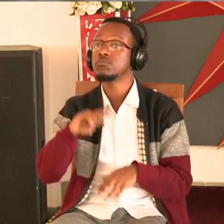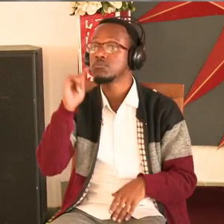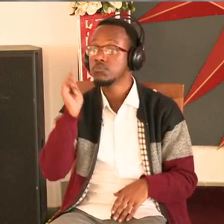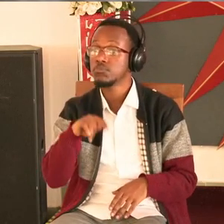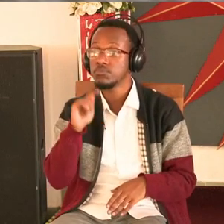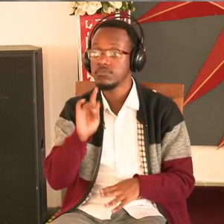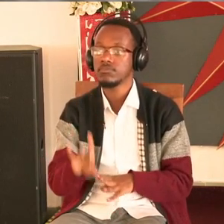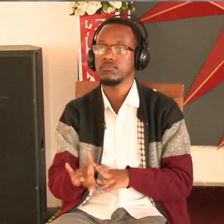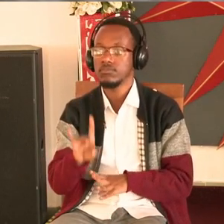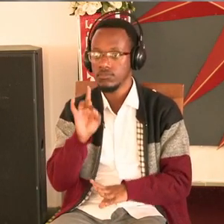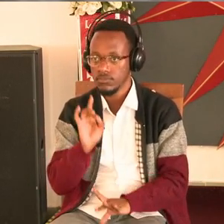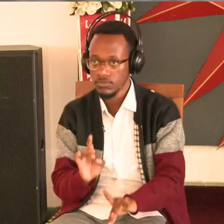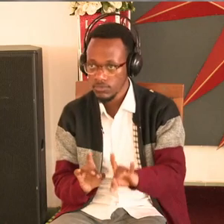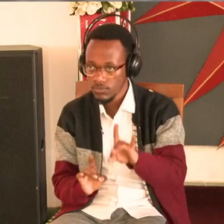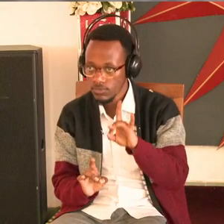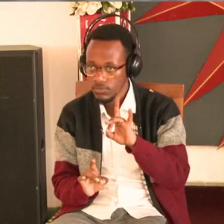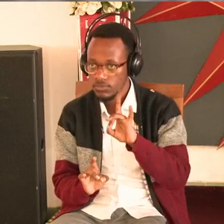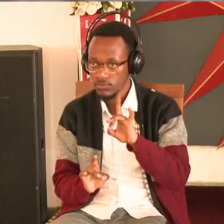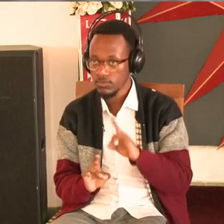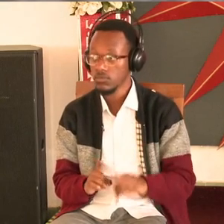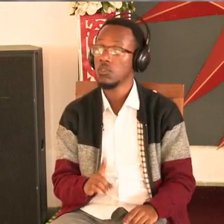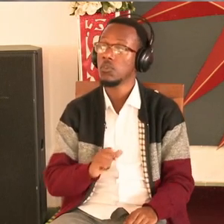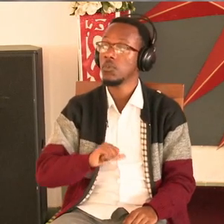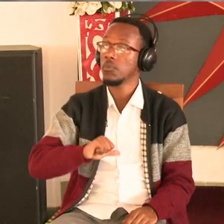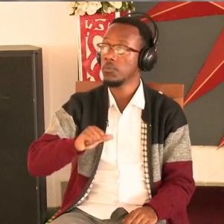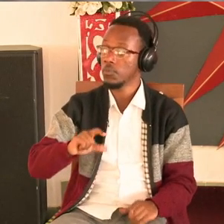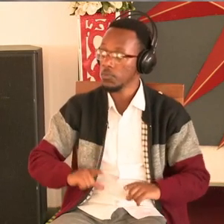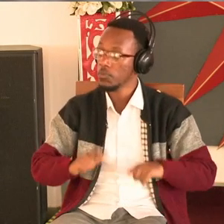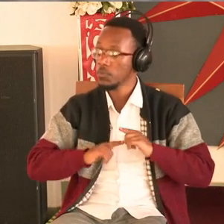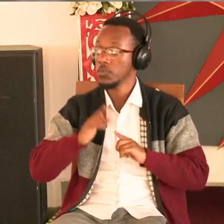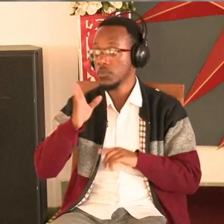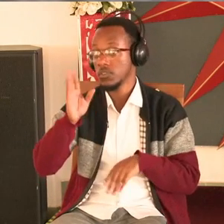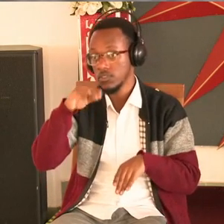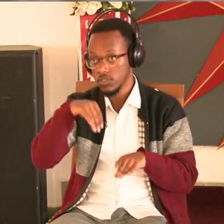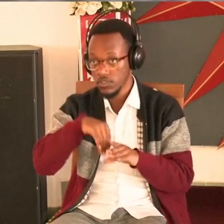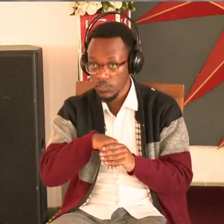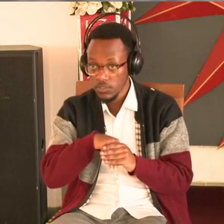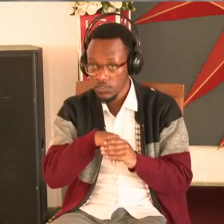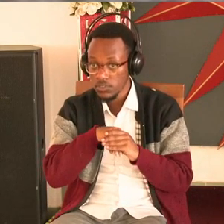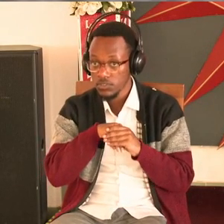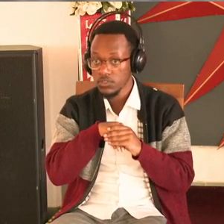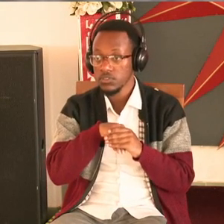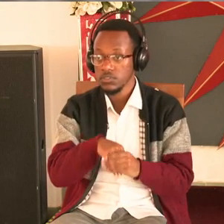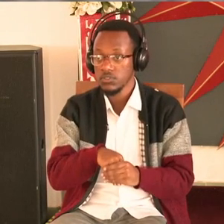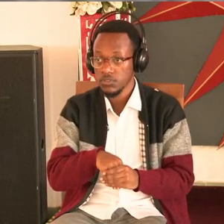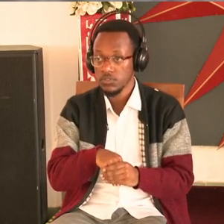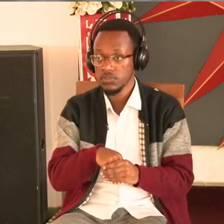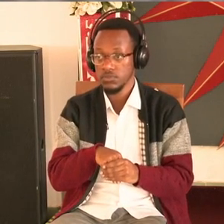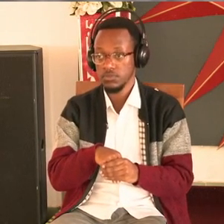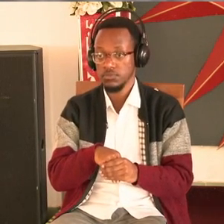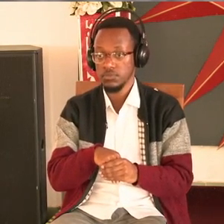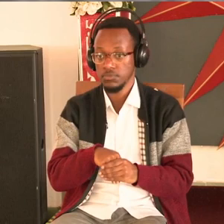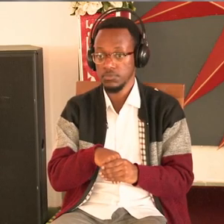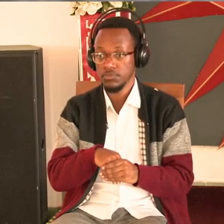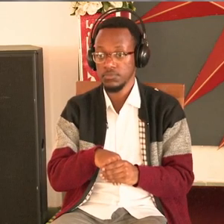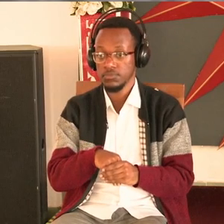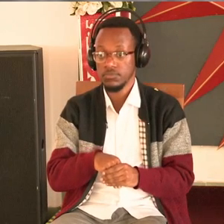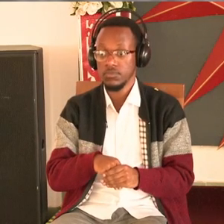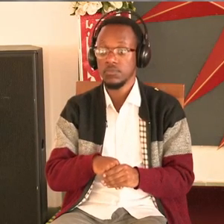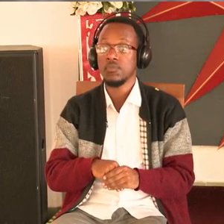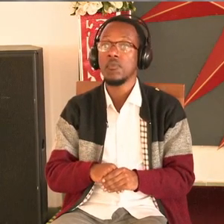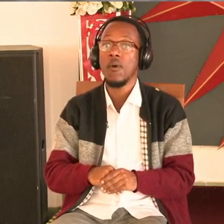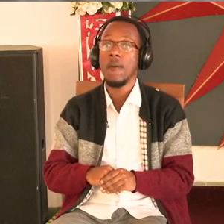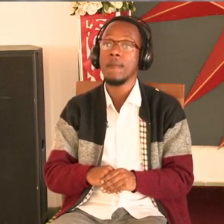guhitamo. Lui-même habitera dans le bonheur et ses enfants. Mutima we uzaba mu mahoro, urubyaro